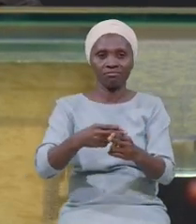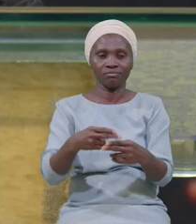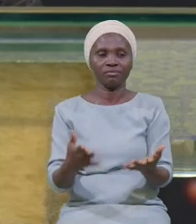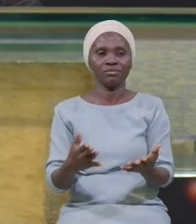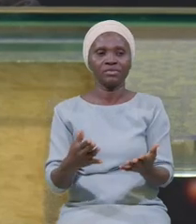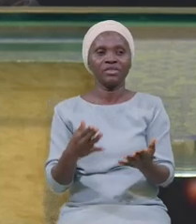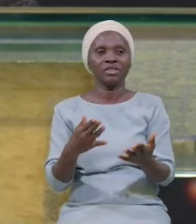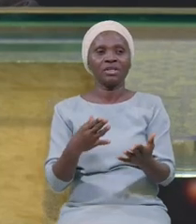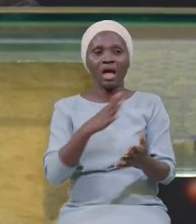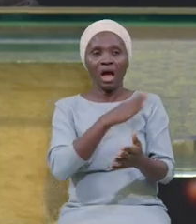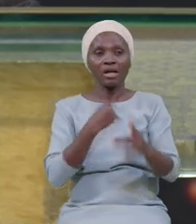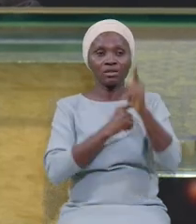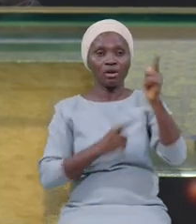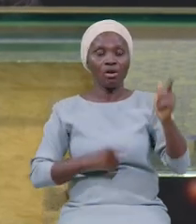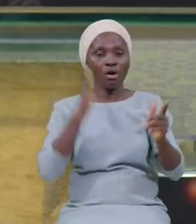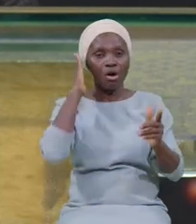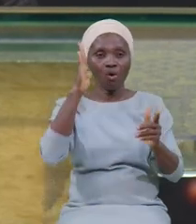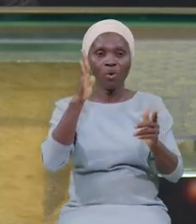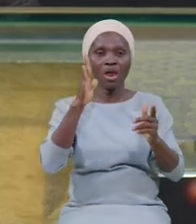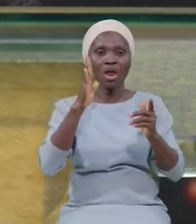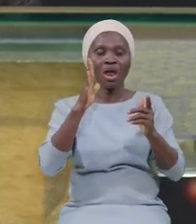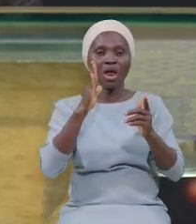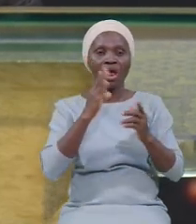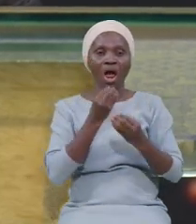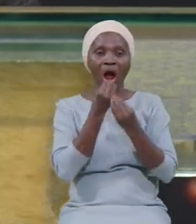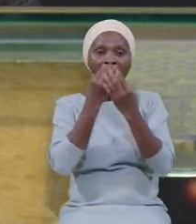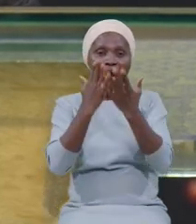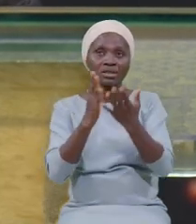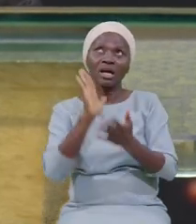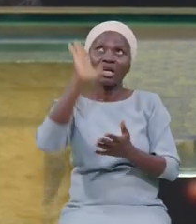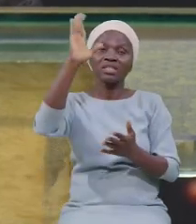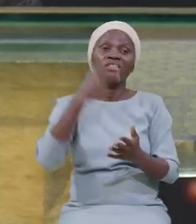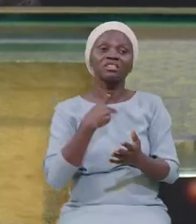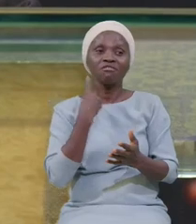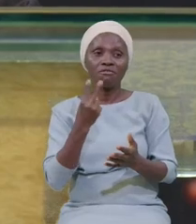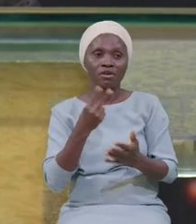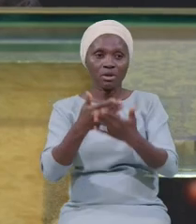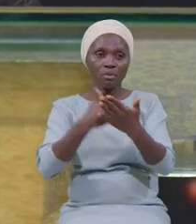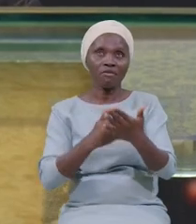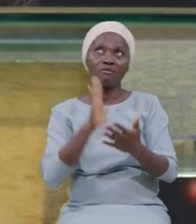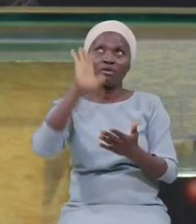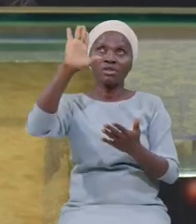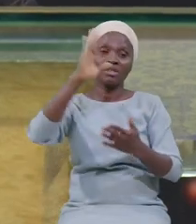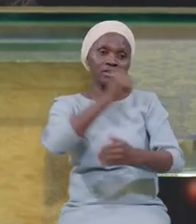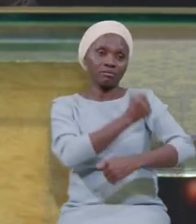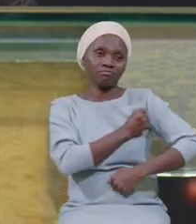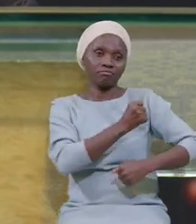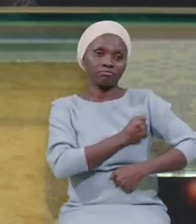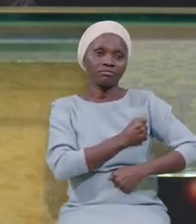voix devant son armée, car son temps est immense,